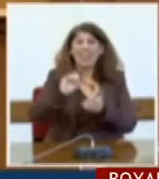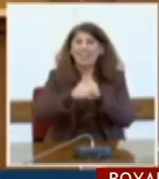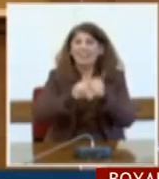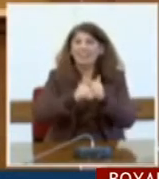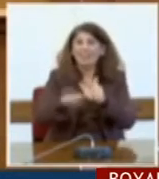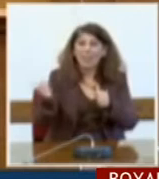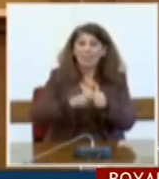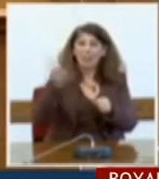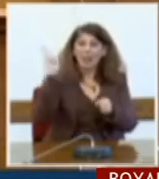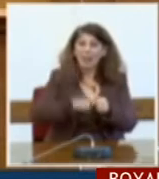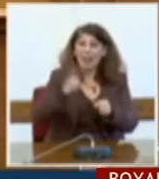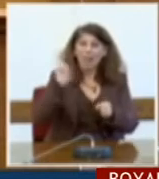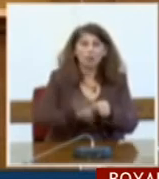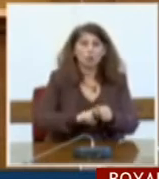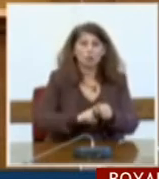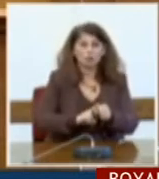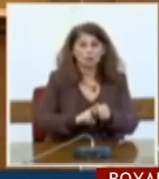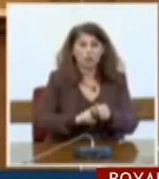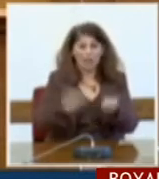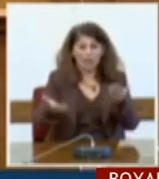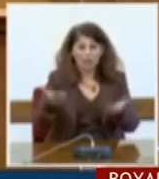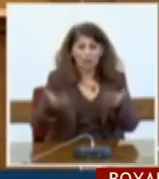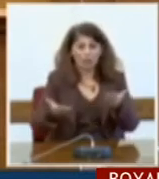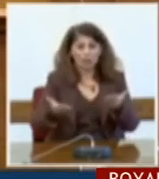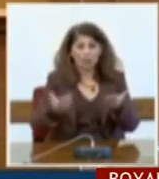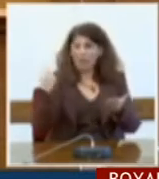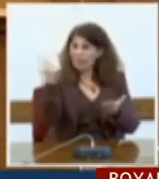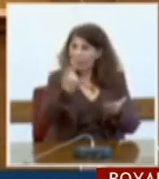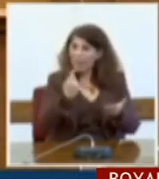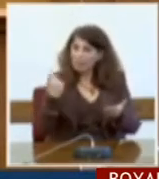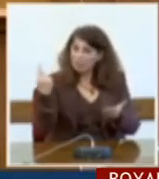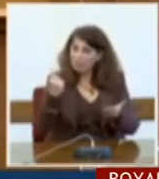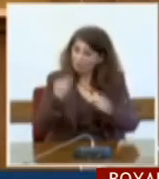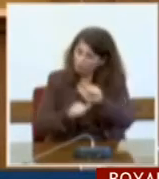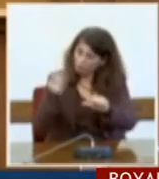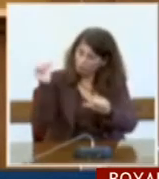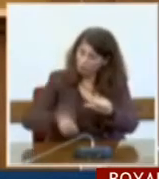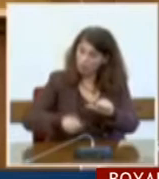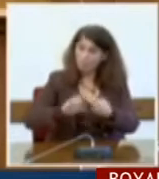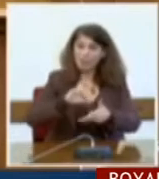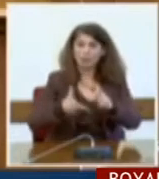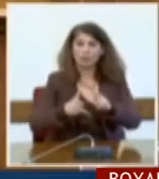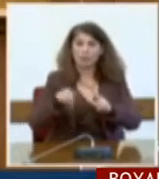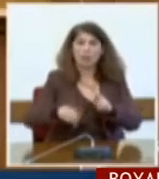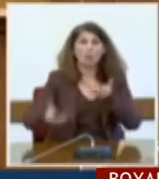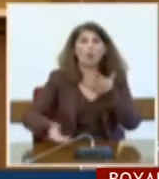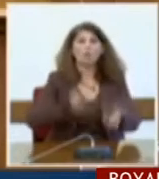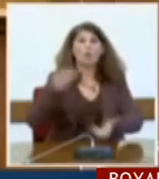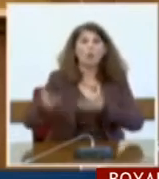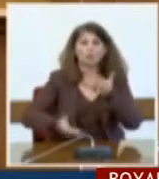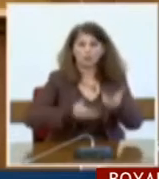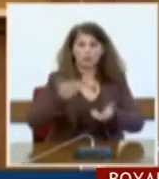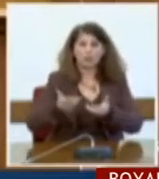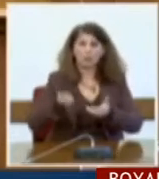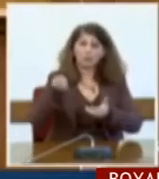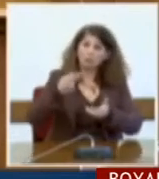πληθυσμού. Παγκόσμια κρίση κλιματική, αλλά εδώ κάνατε. Εδώ καήκανε τα